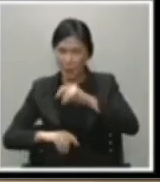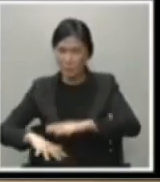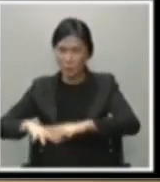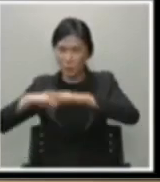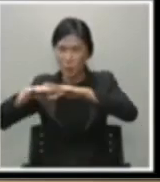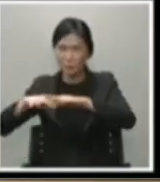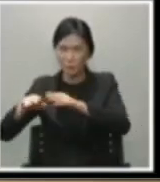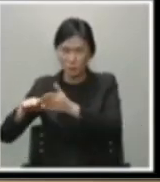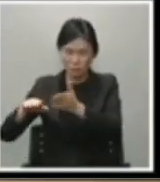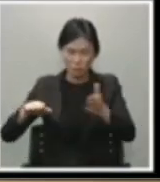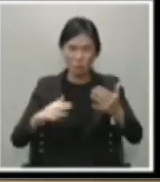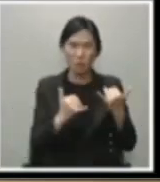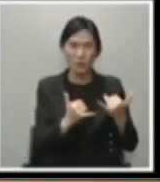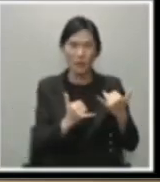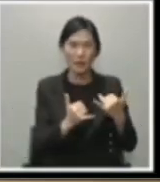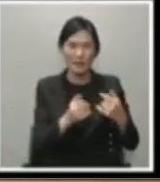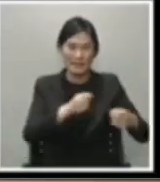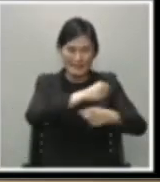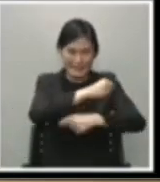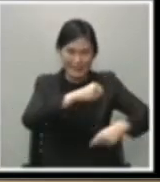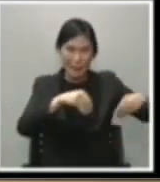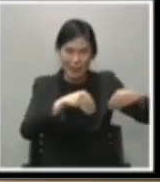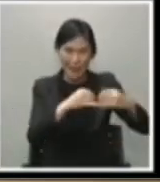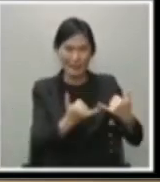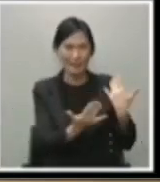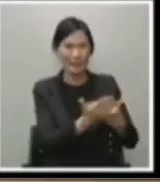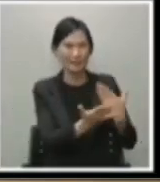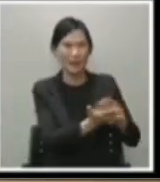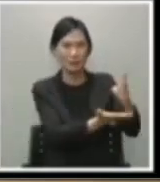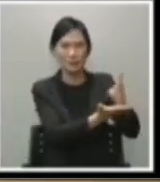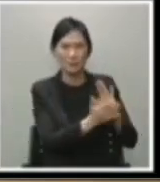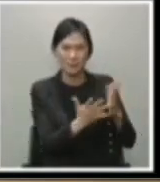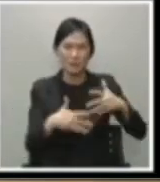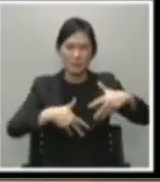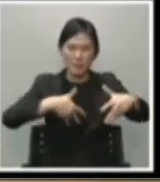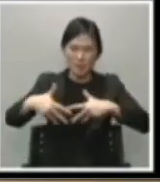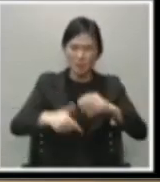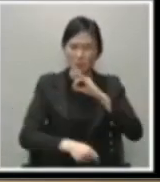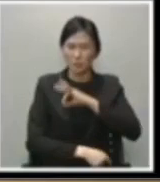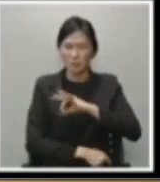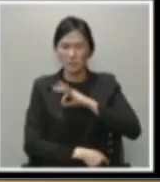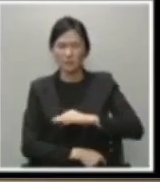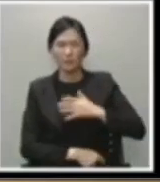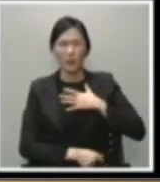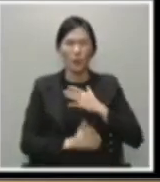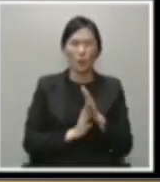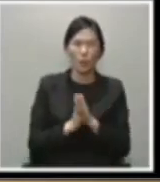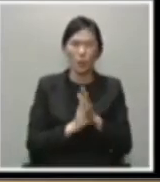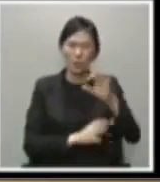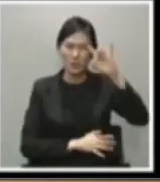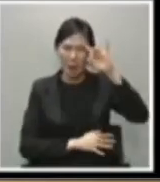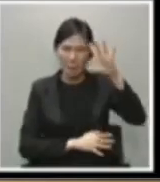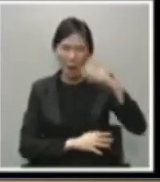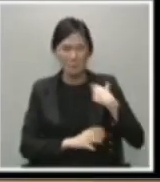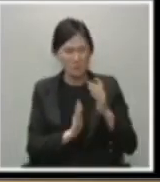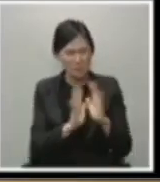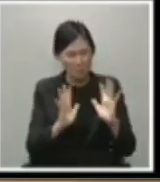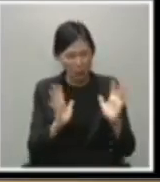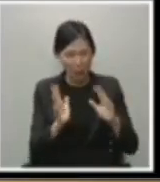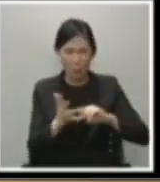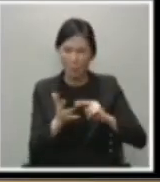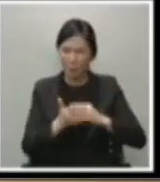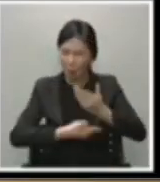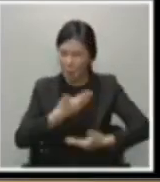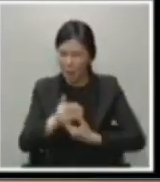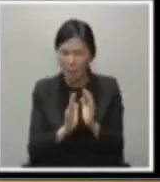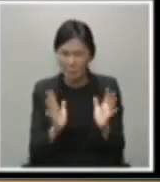ข้าวแล้วครับยังไม่ได้เงินเลยนะครับประชาชนหิวโหยทุกหย่อมหญ้ายาบ้าระบาดเต็มบ้านเต็มเมืองส